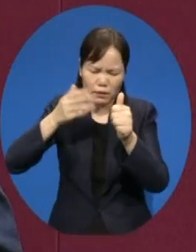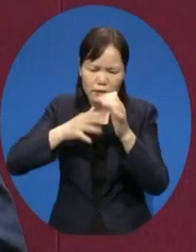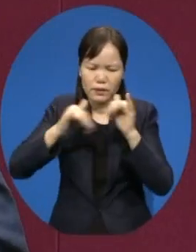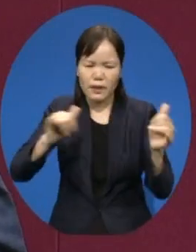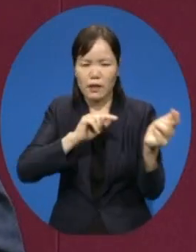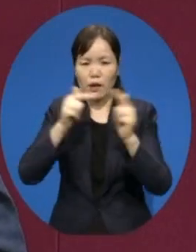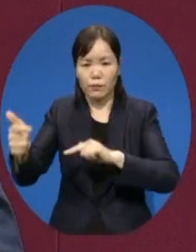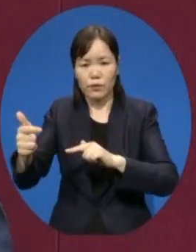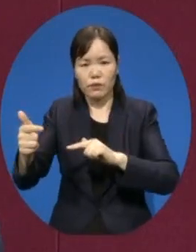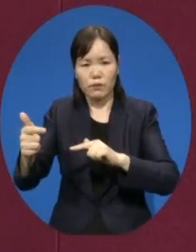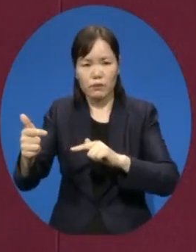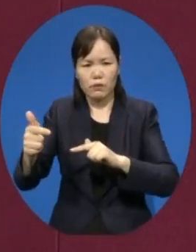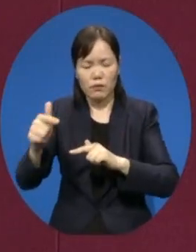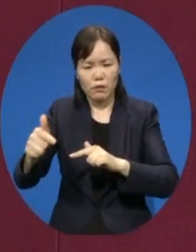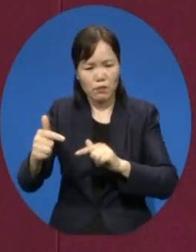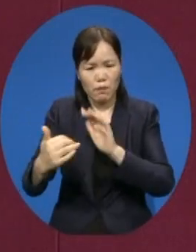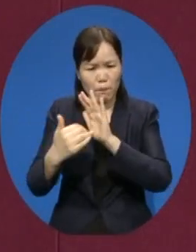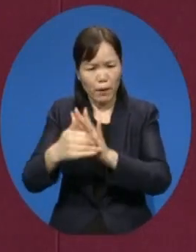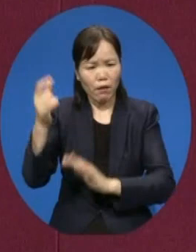무슨 범죄라도 지었습니까?